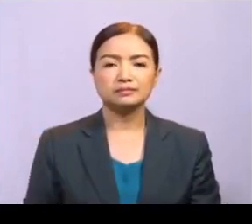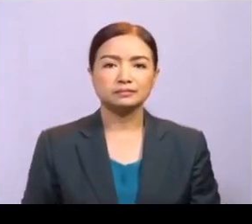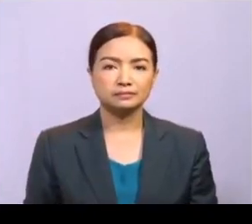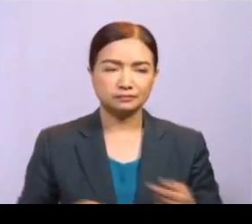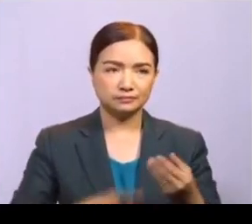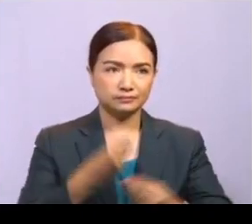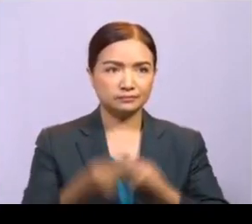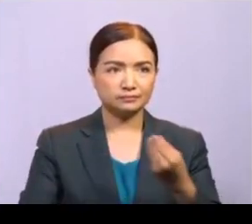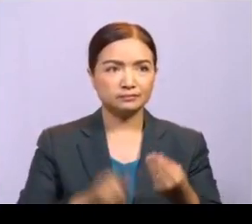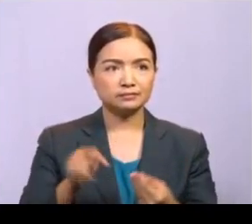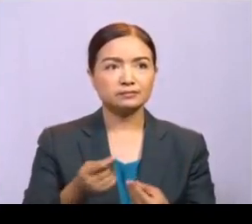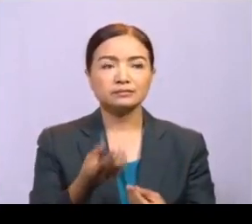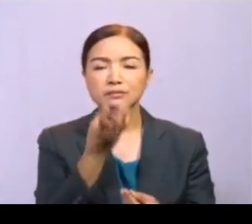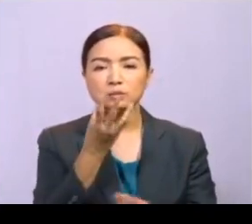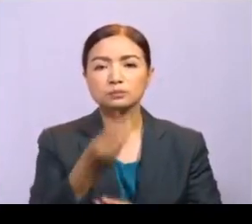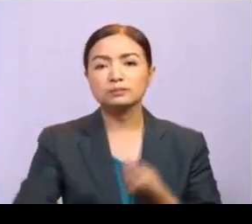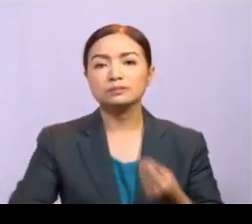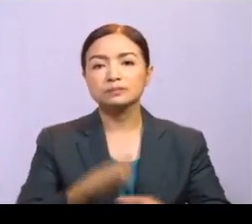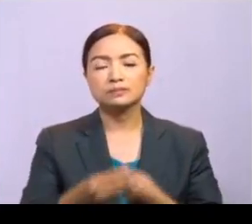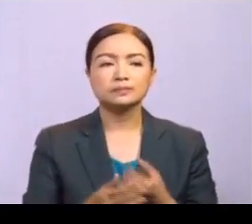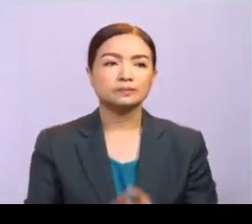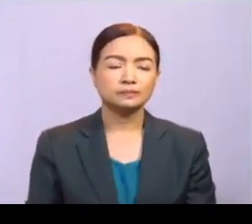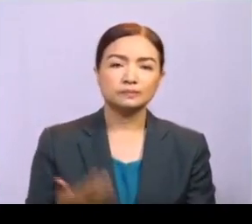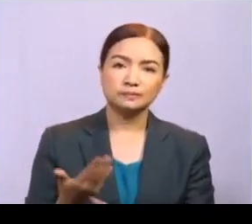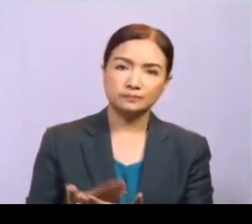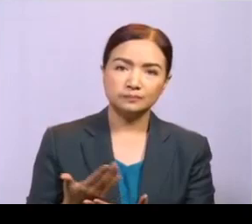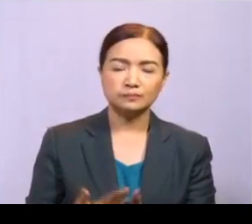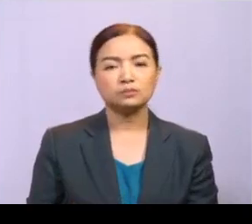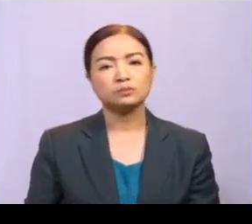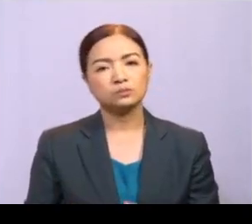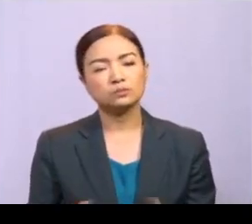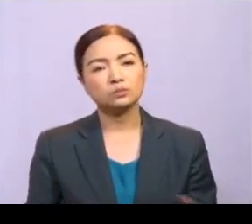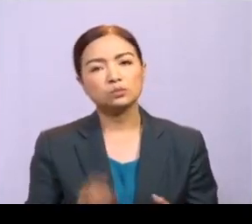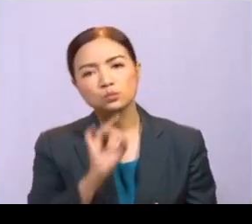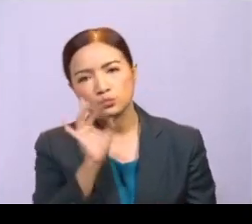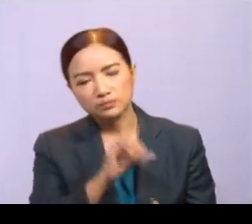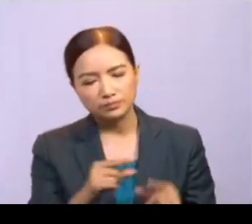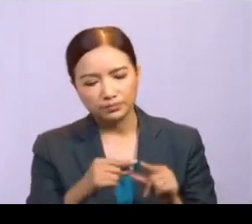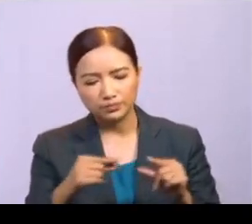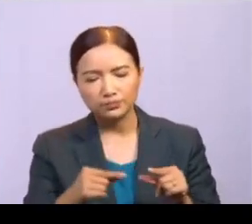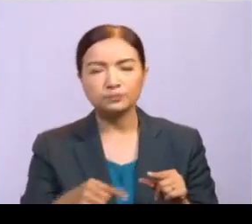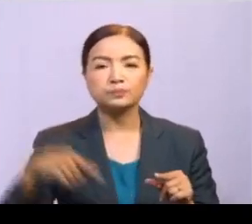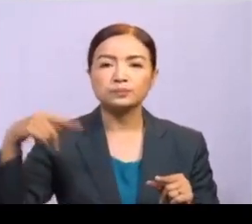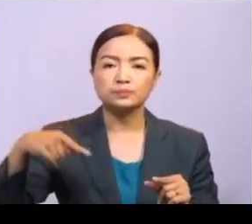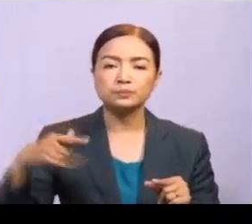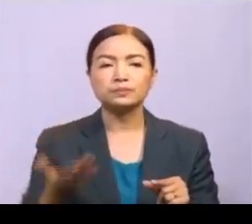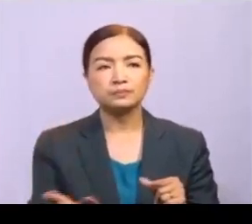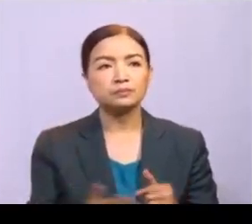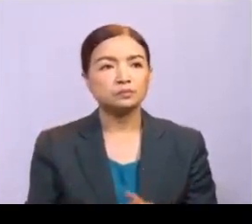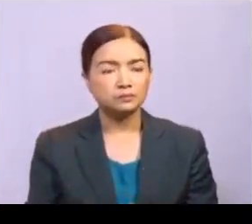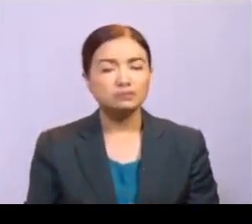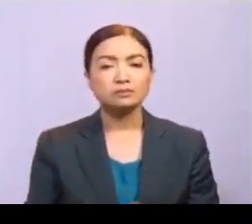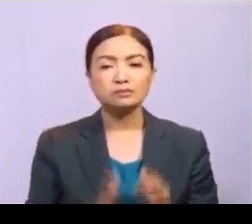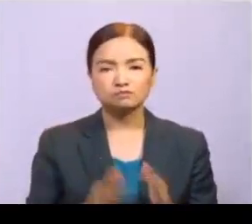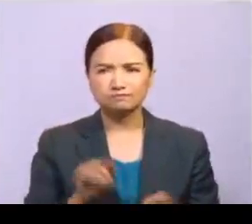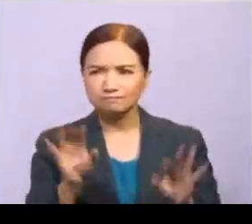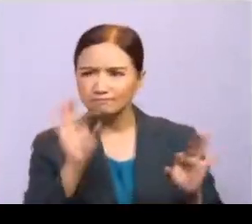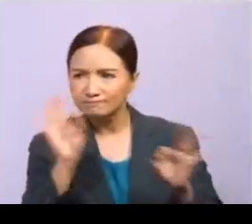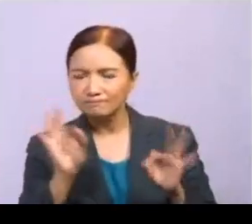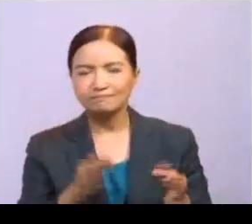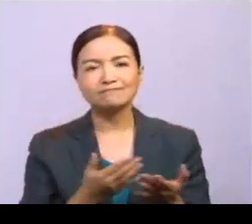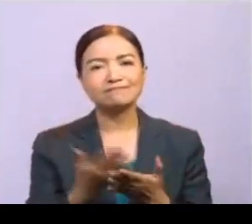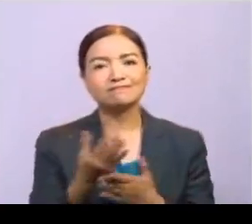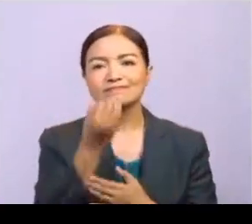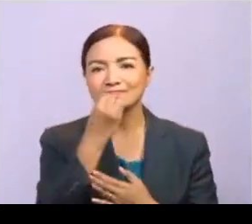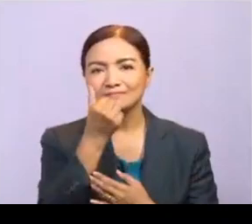ในตลาดการขายข้าวถุงในด้านของทางราคาชนิดคุณภาพแล้วก็โปรโมชั่นผู้บริโภคก็มีทางเลือกที่หลาก